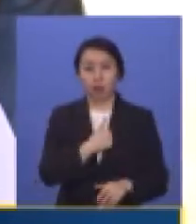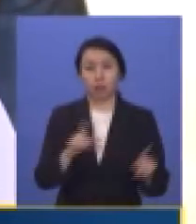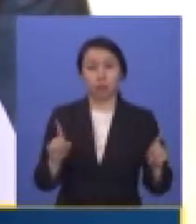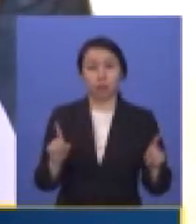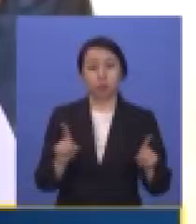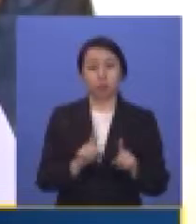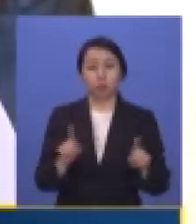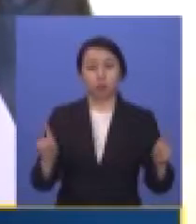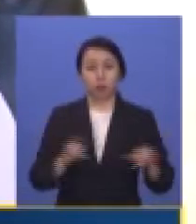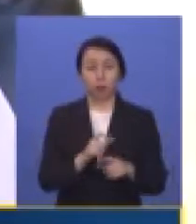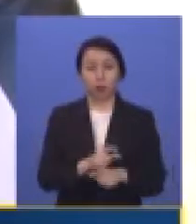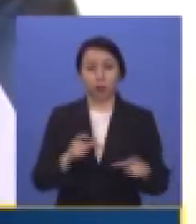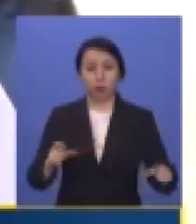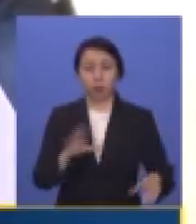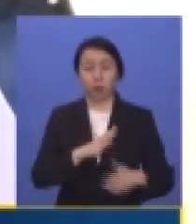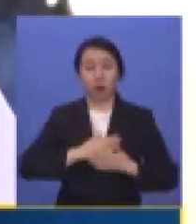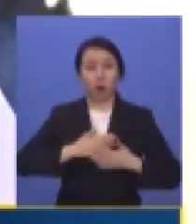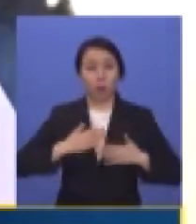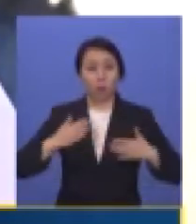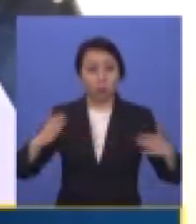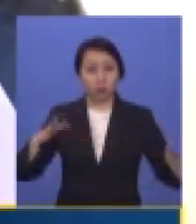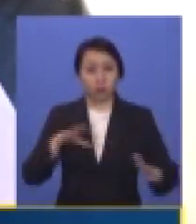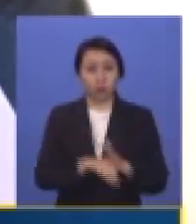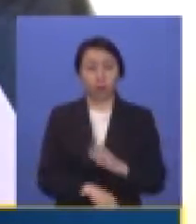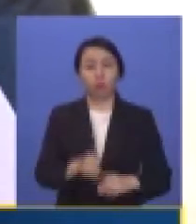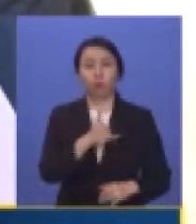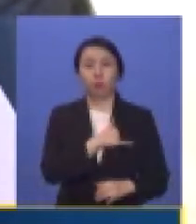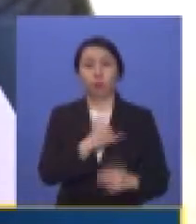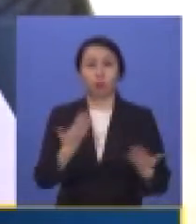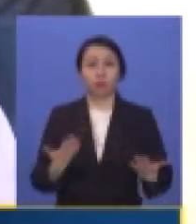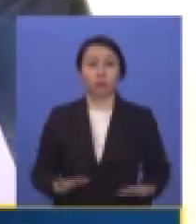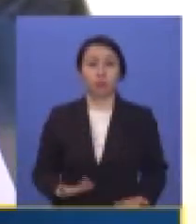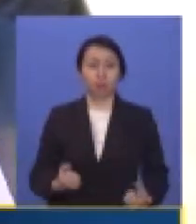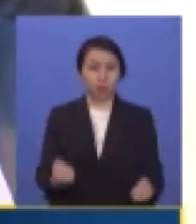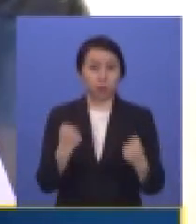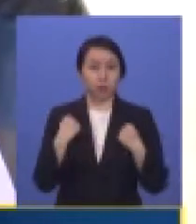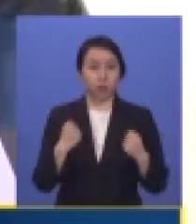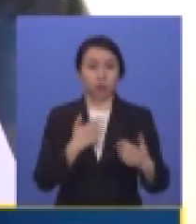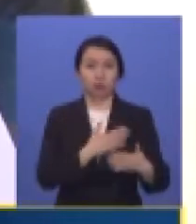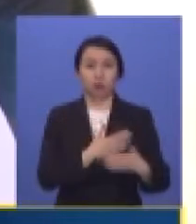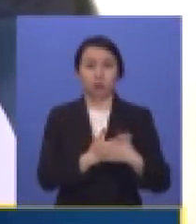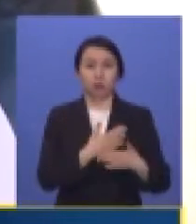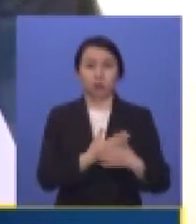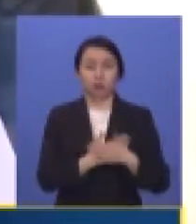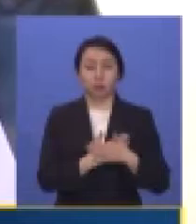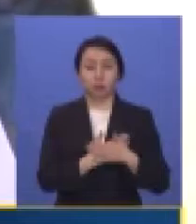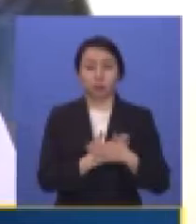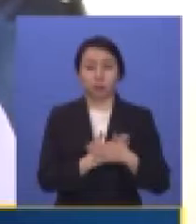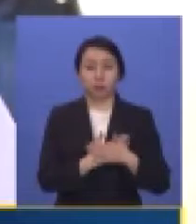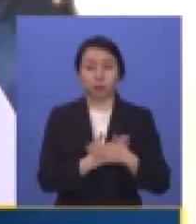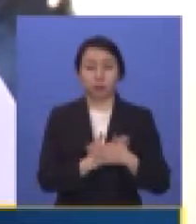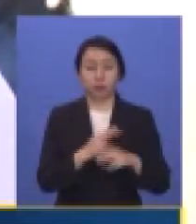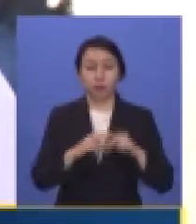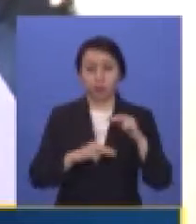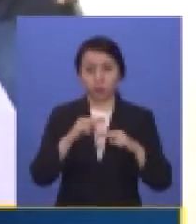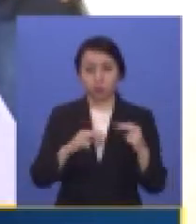чтобы люди были больше погружены в культурную жизнь. Спорт у нас сейчас активно отмечается, да, строятся дворцы